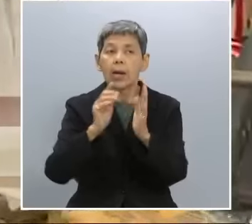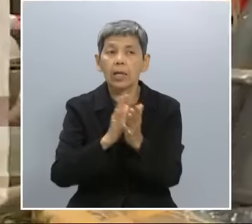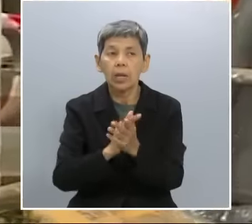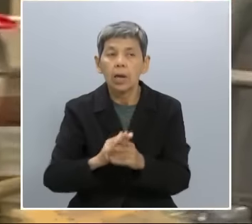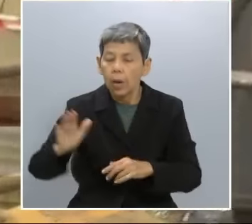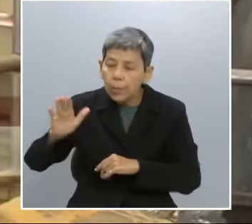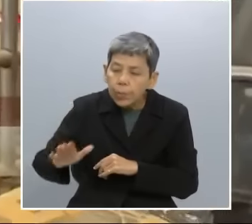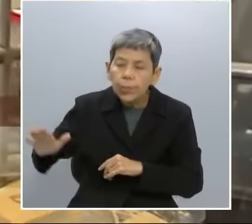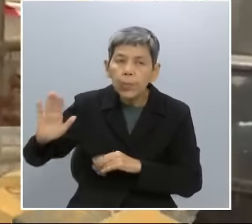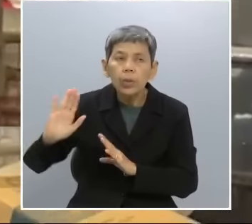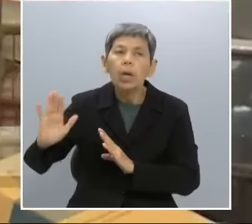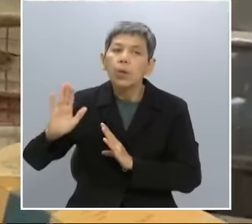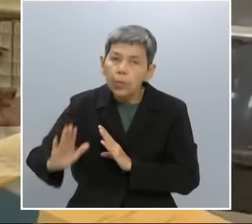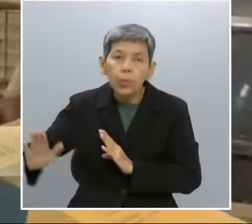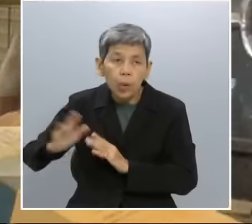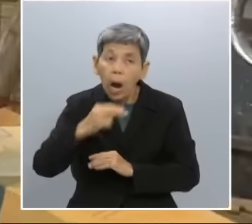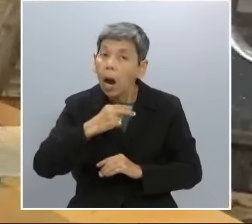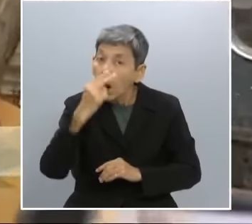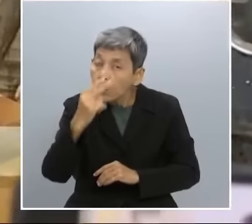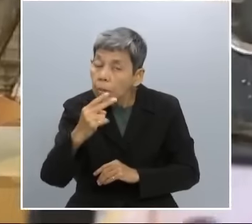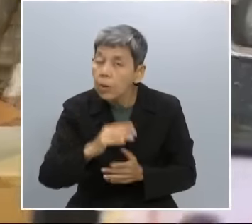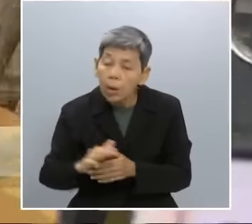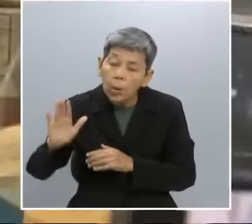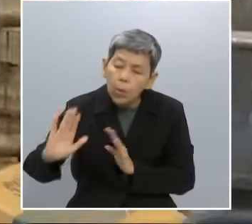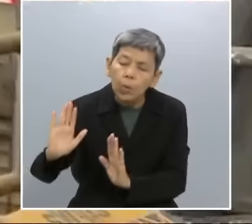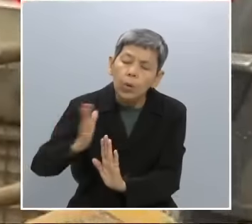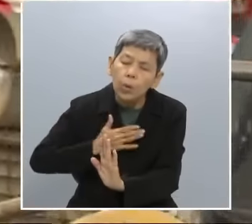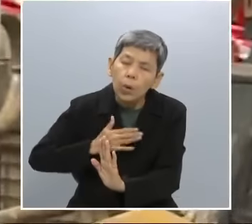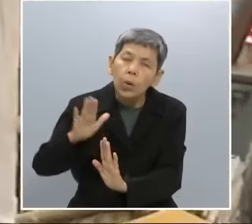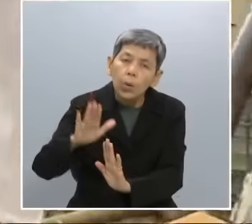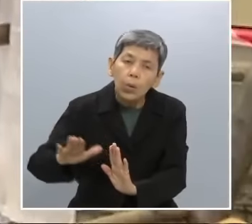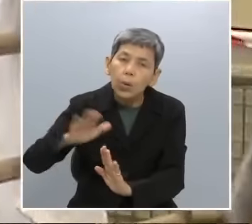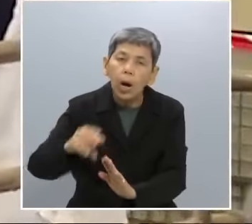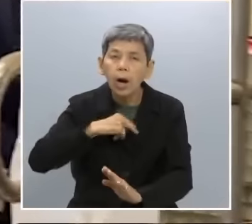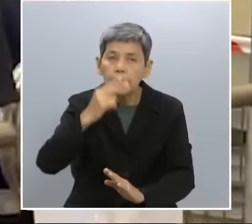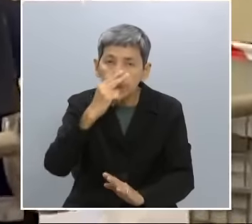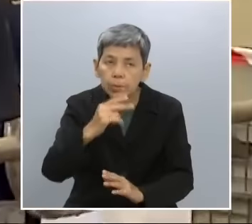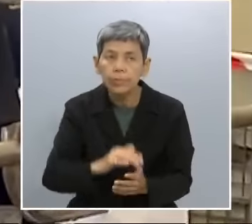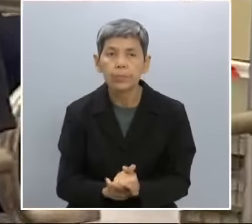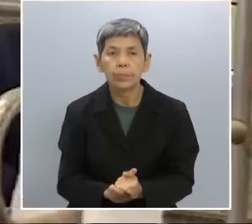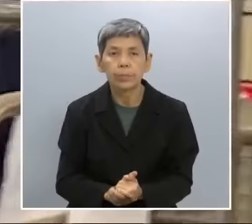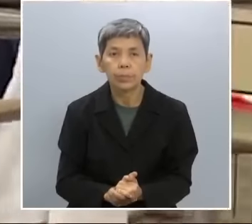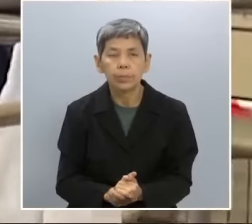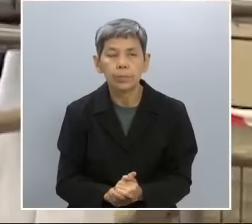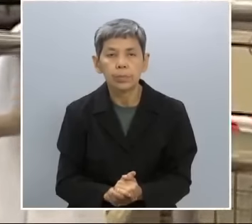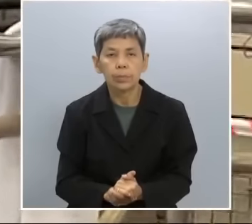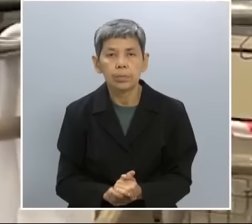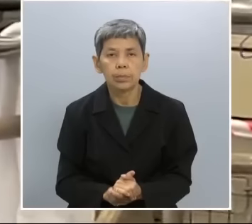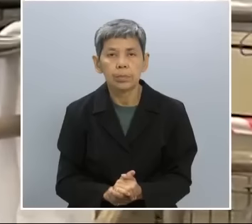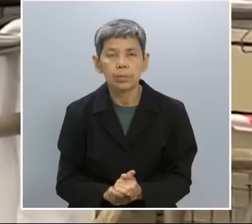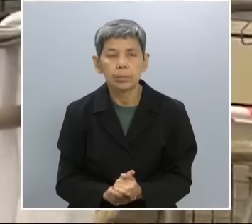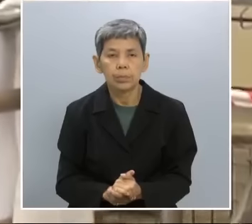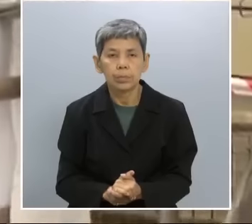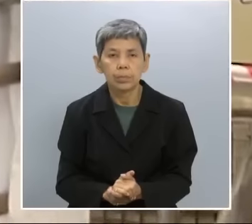ดกระทรวงเป็นการปลอบจริงเหรอฮะไหนมีลูบหลังไ